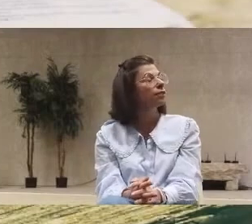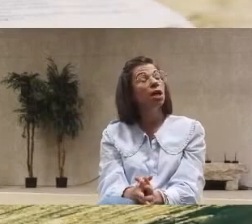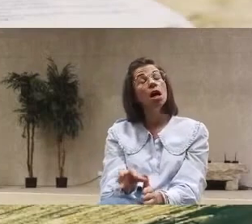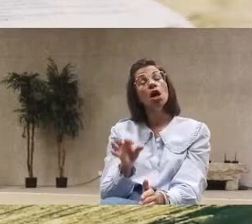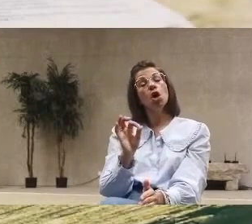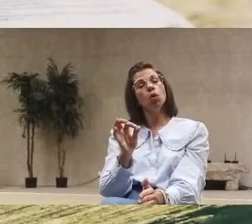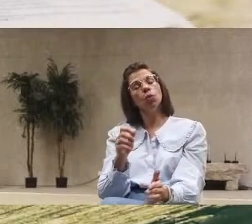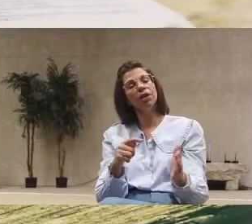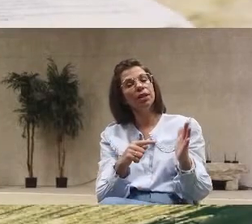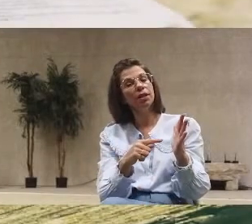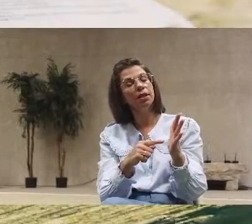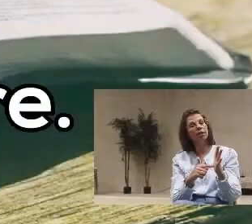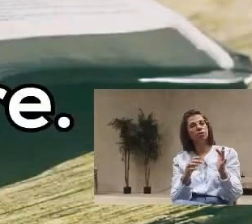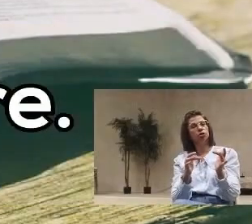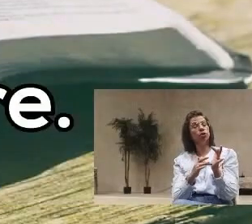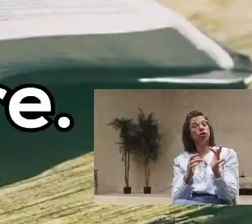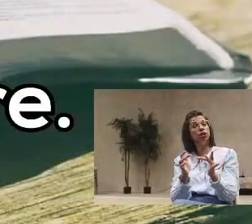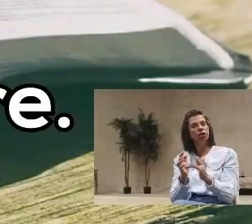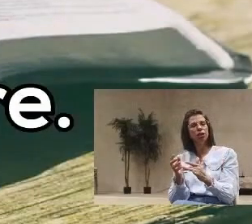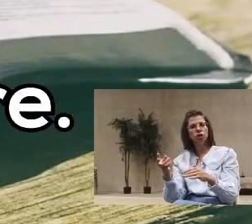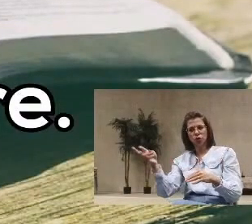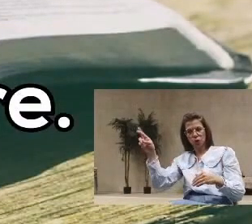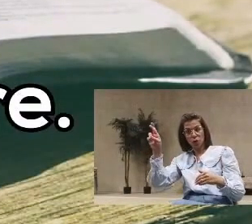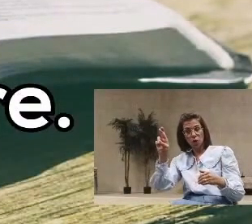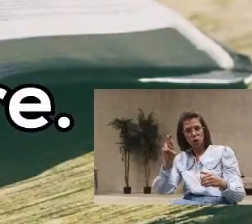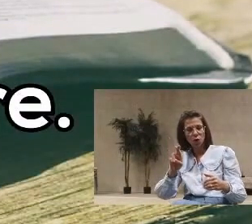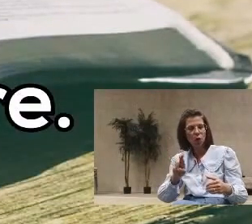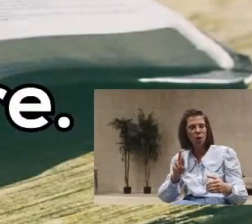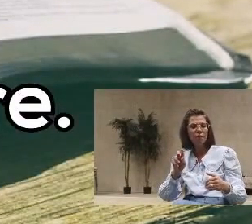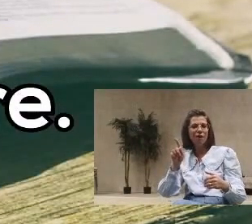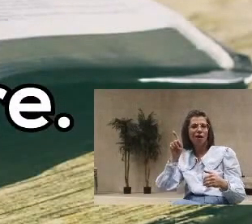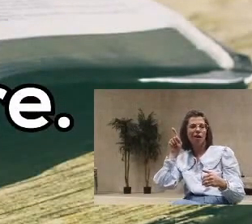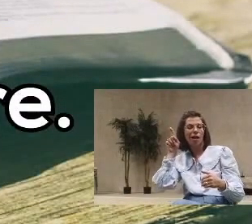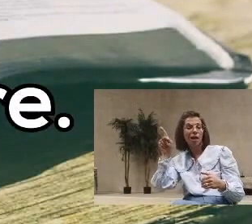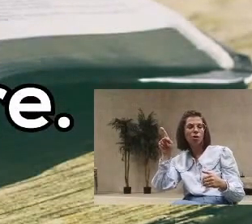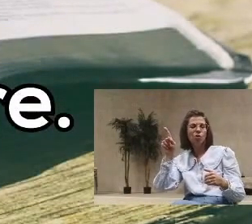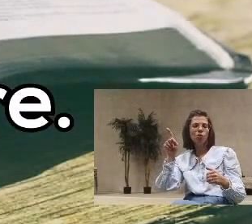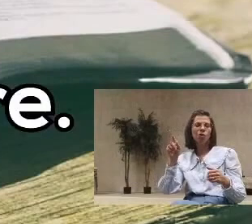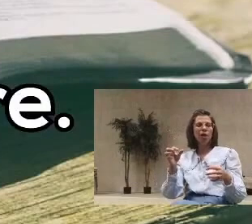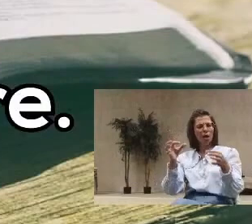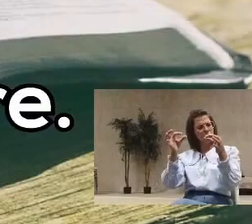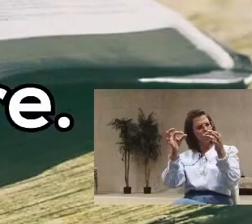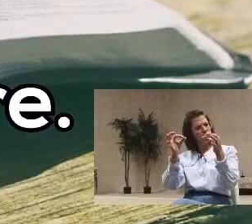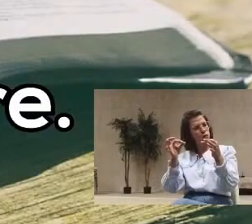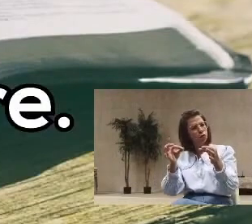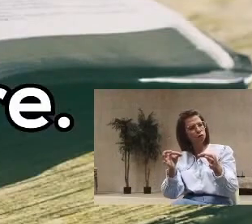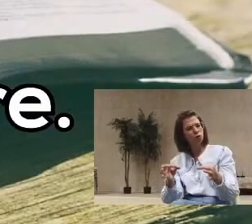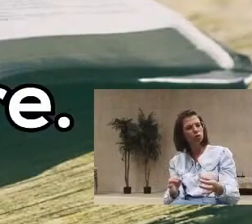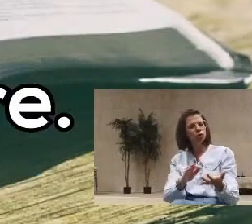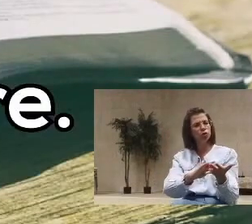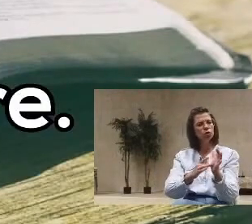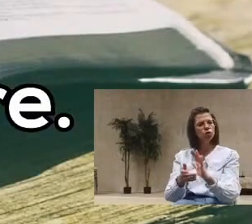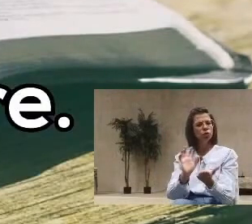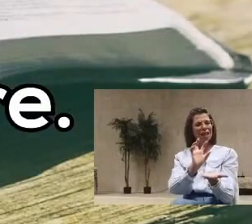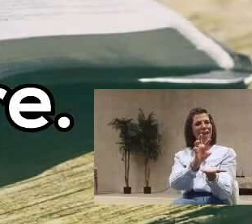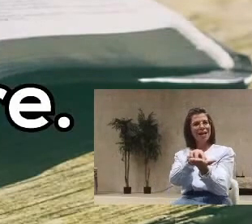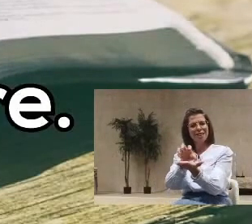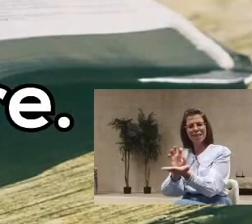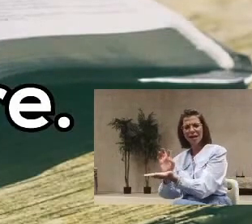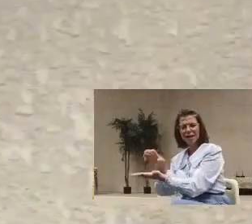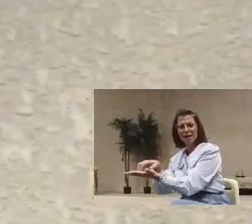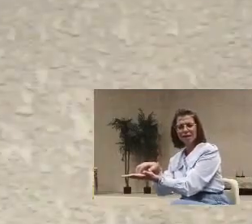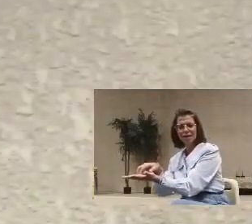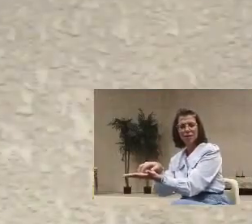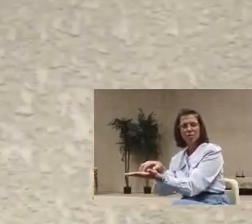tirera plus l'épée contre une autre, et l'on n'apprendra plus la guerre. » voyez encore une autre